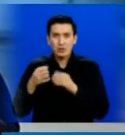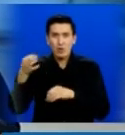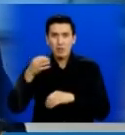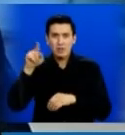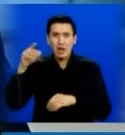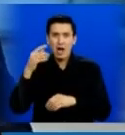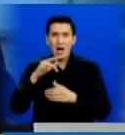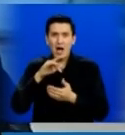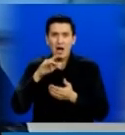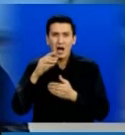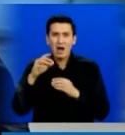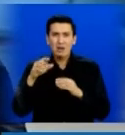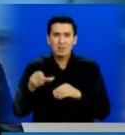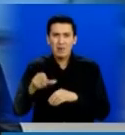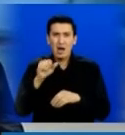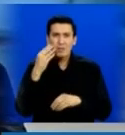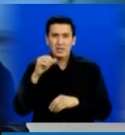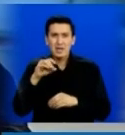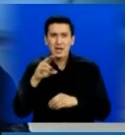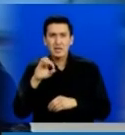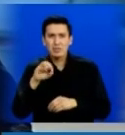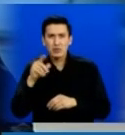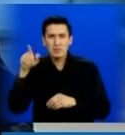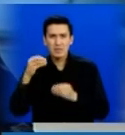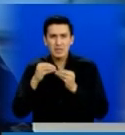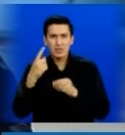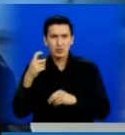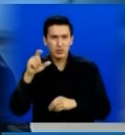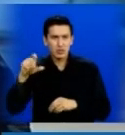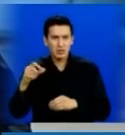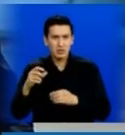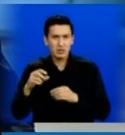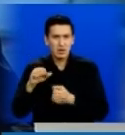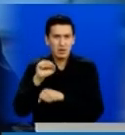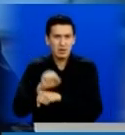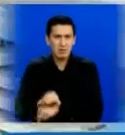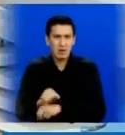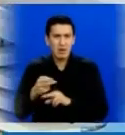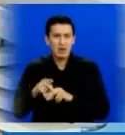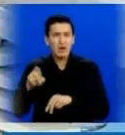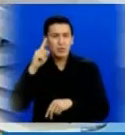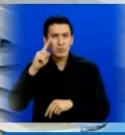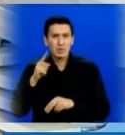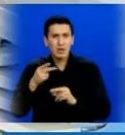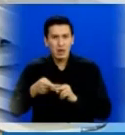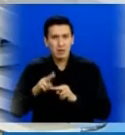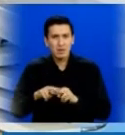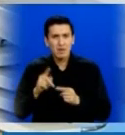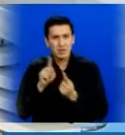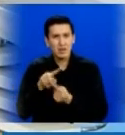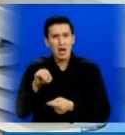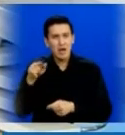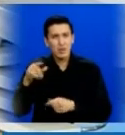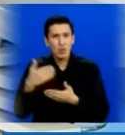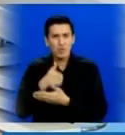трассе Алматы-Екатеринбург застряли десятки и сотни людей. Как вы считаете, как вы думаете, встретят ли они